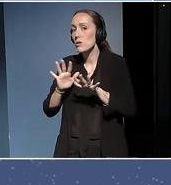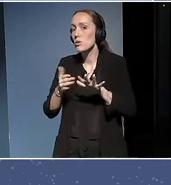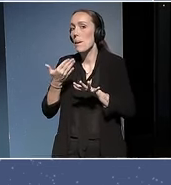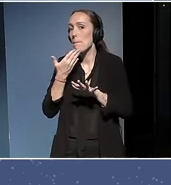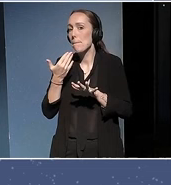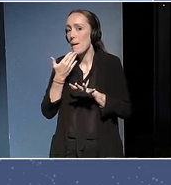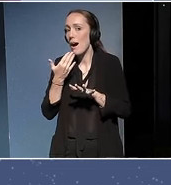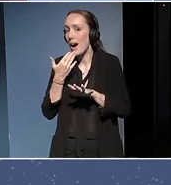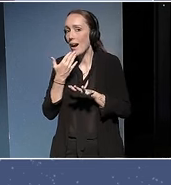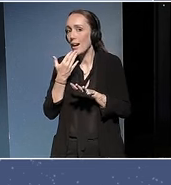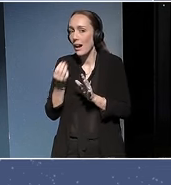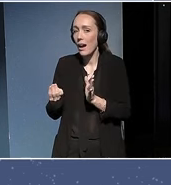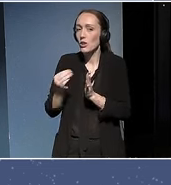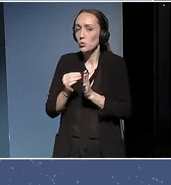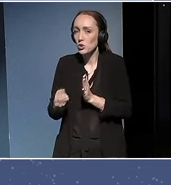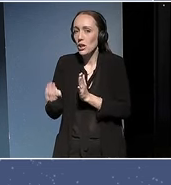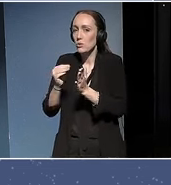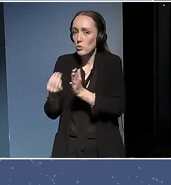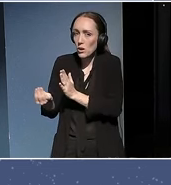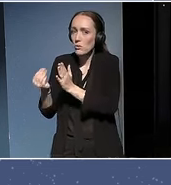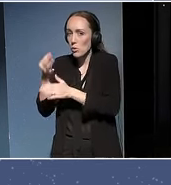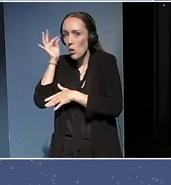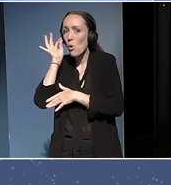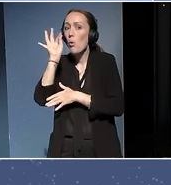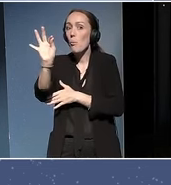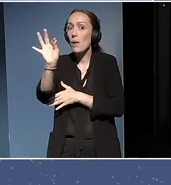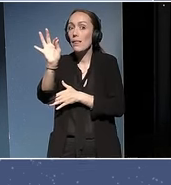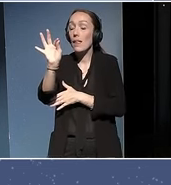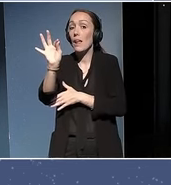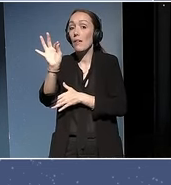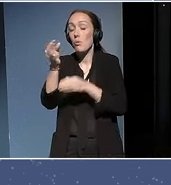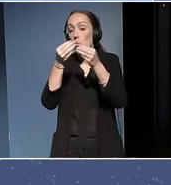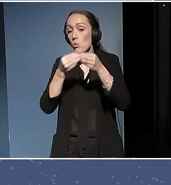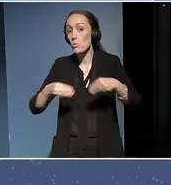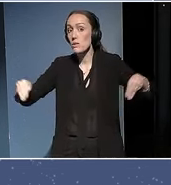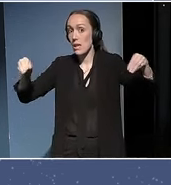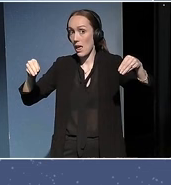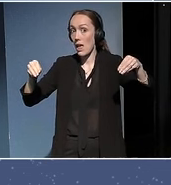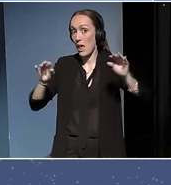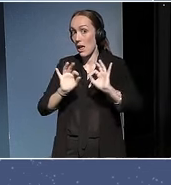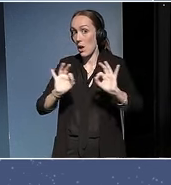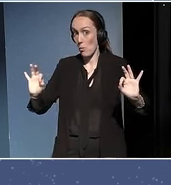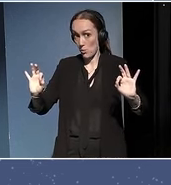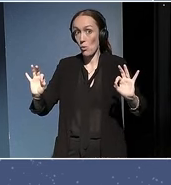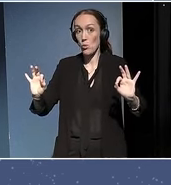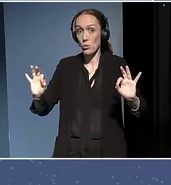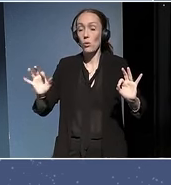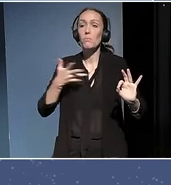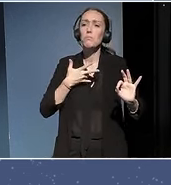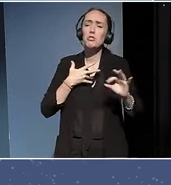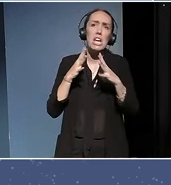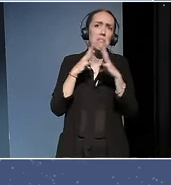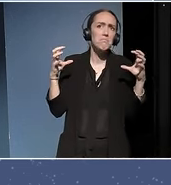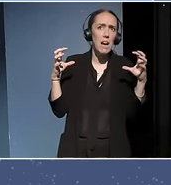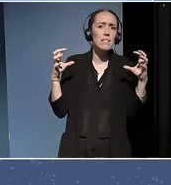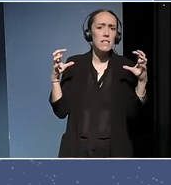le ricostruzioni museali di Carattere Scientifico di dinosauri e c'è questa ditta c'era